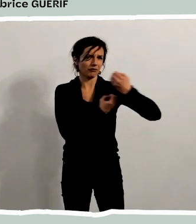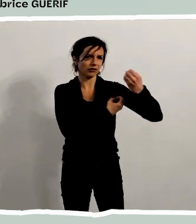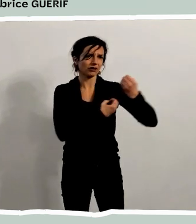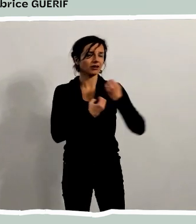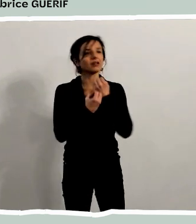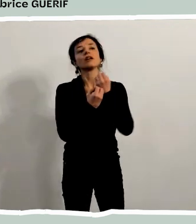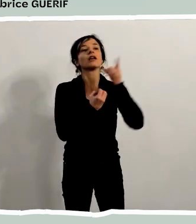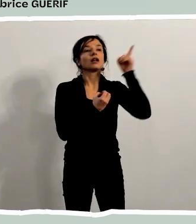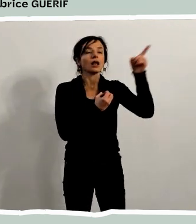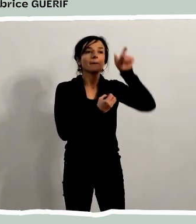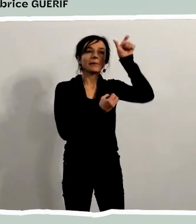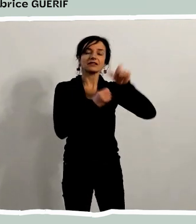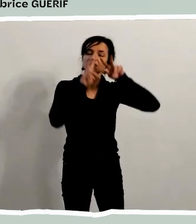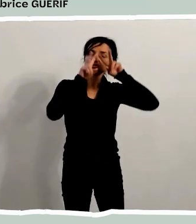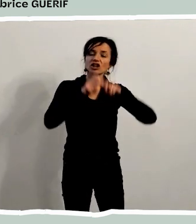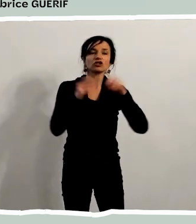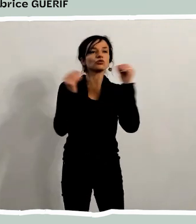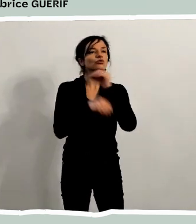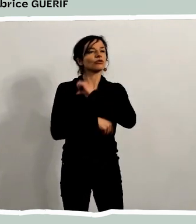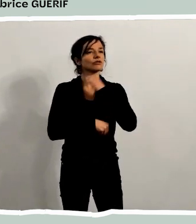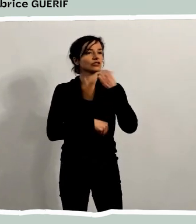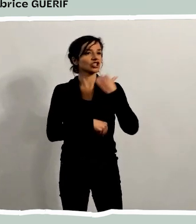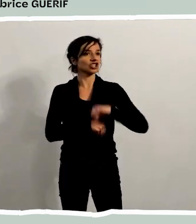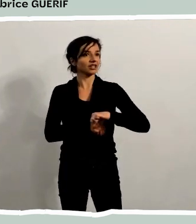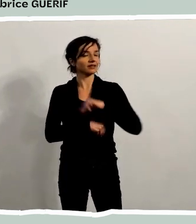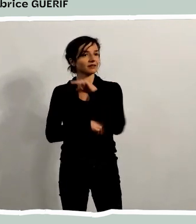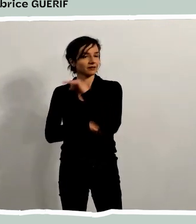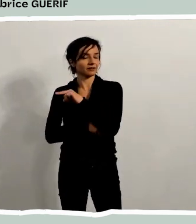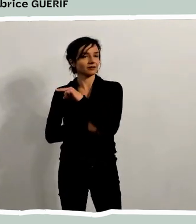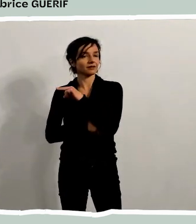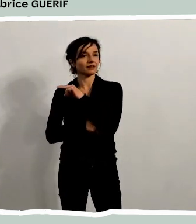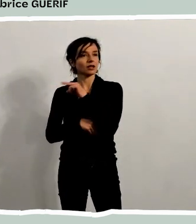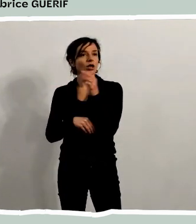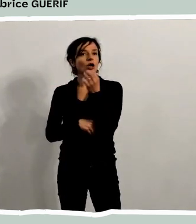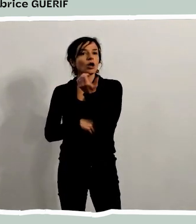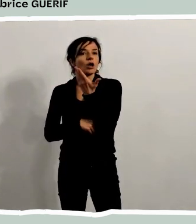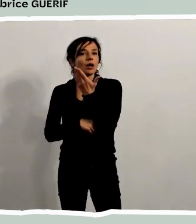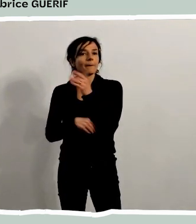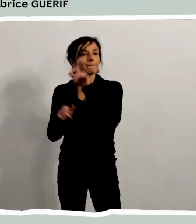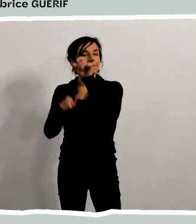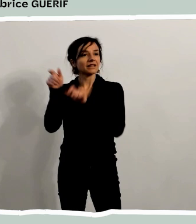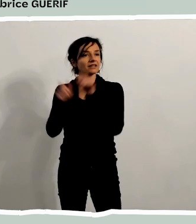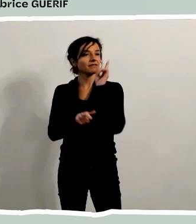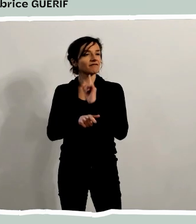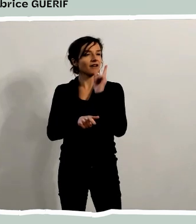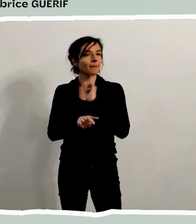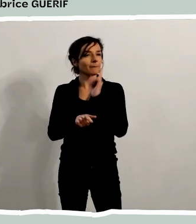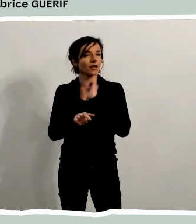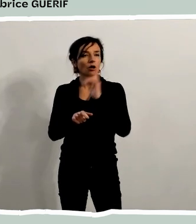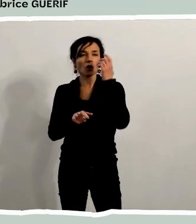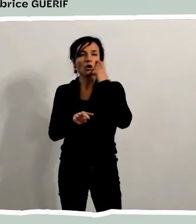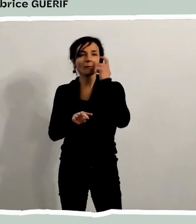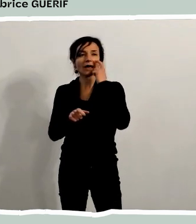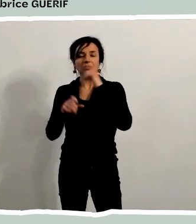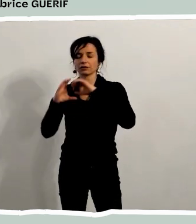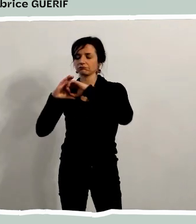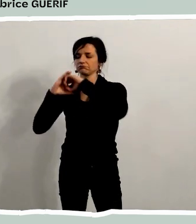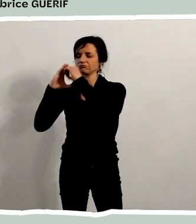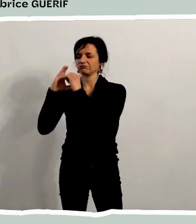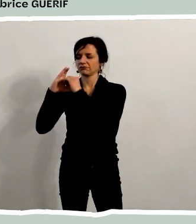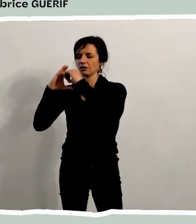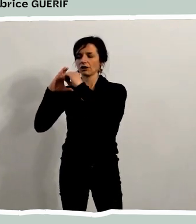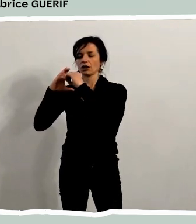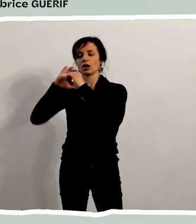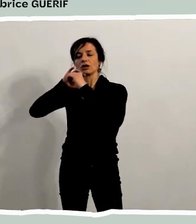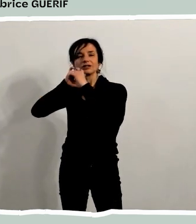Chine, pour 150 patientes, ils ont recherché dans le liquide folliculaire, qui est le liquide qui